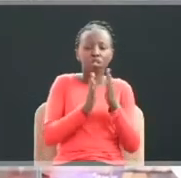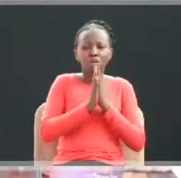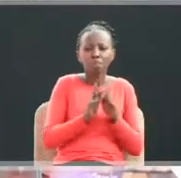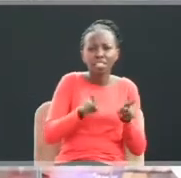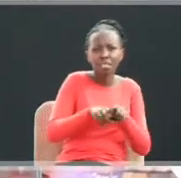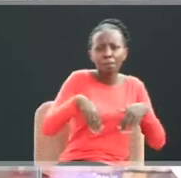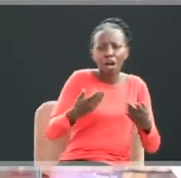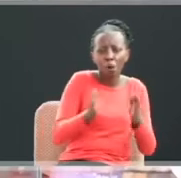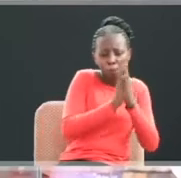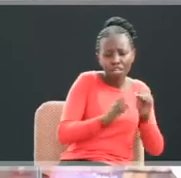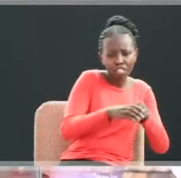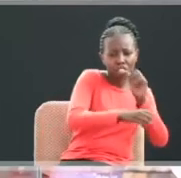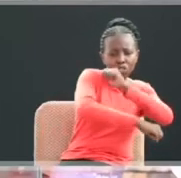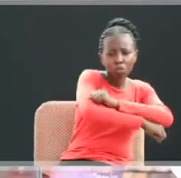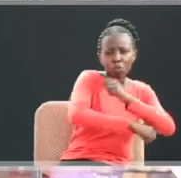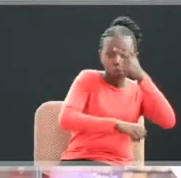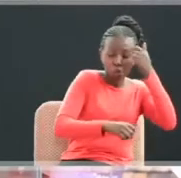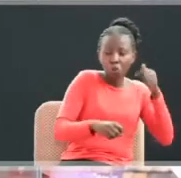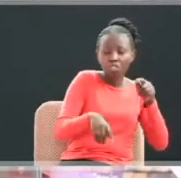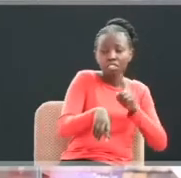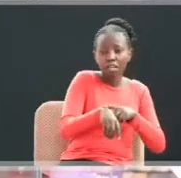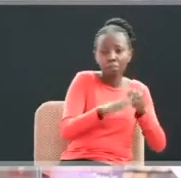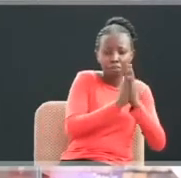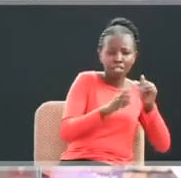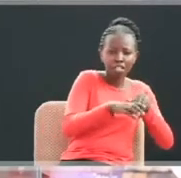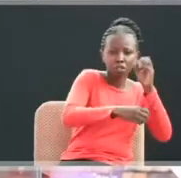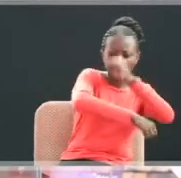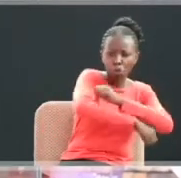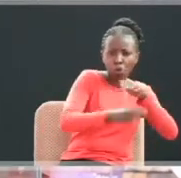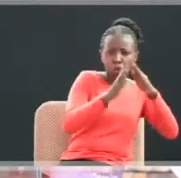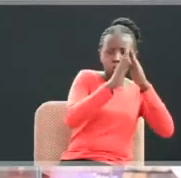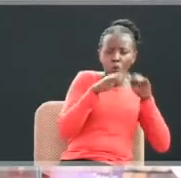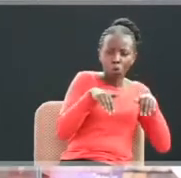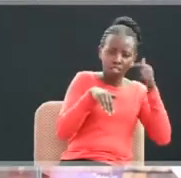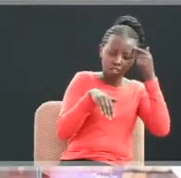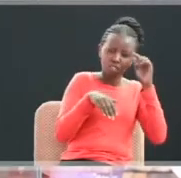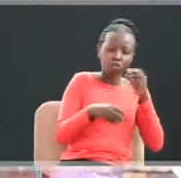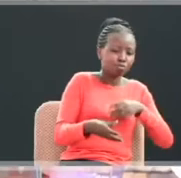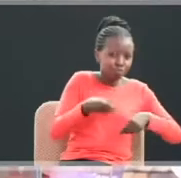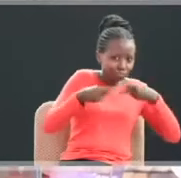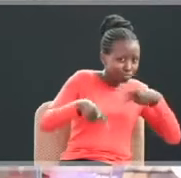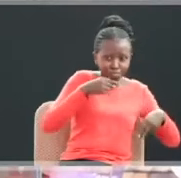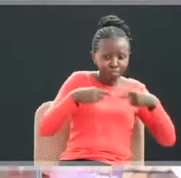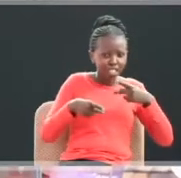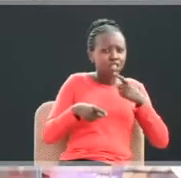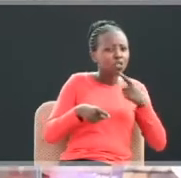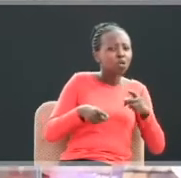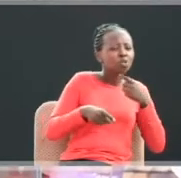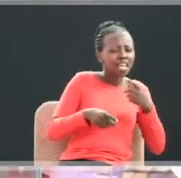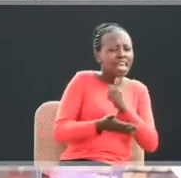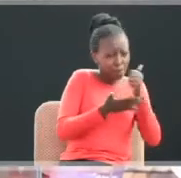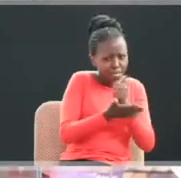kikweli wameanza kutoka kwa sababu ugali walikuwa wakikunja tu wakati tulikuwa tunasema blessed blessed. Kwa hivyo ni kumaliza na kitoyo na kuweka juu na